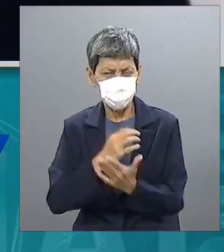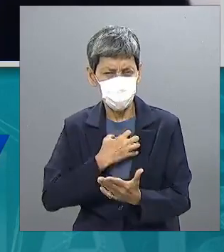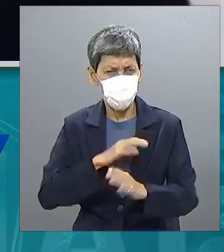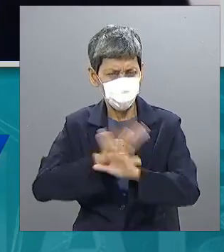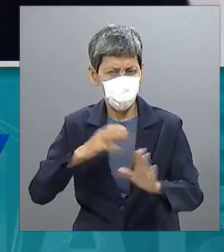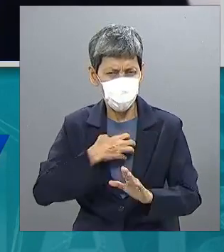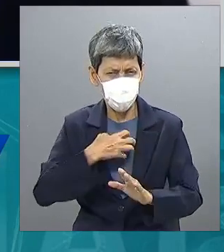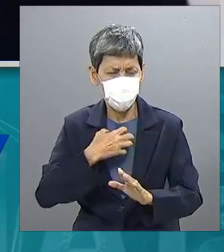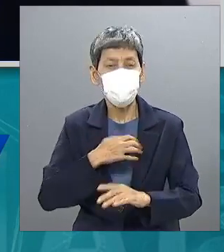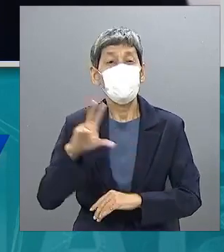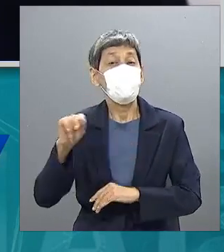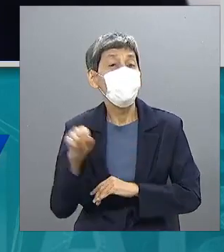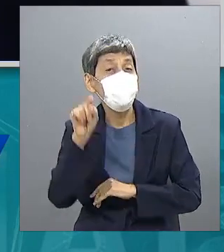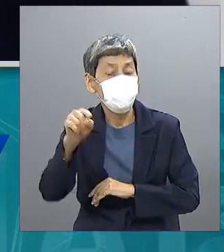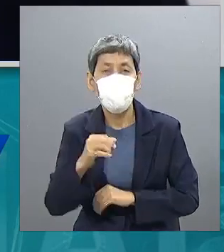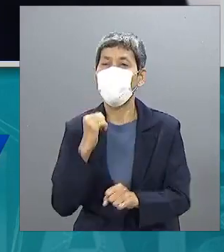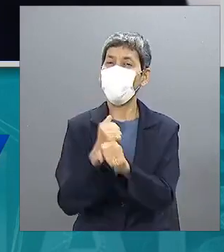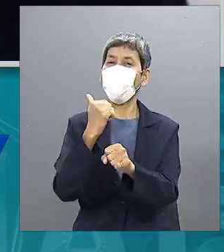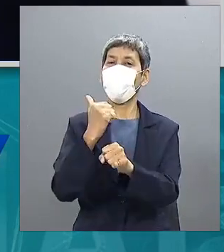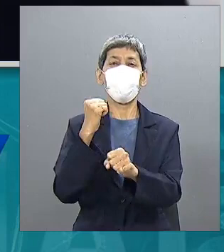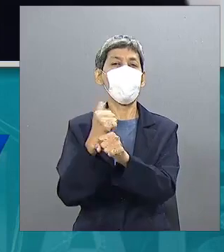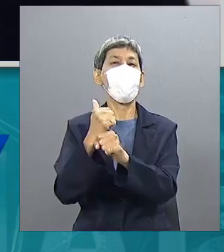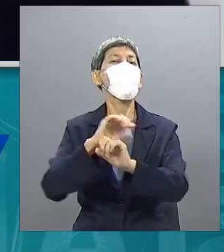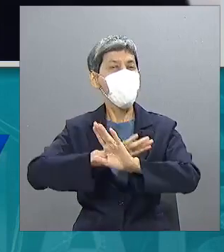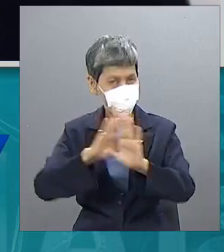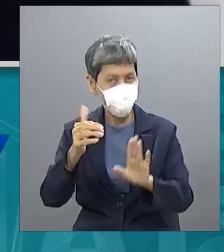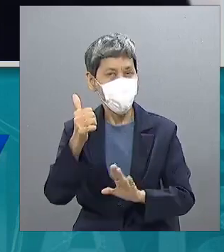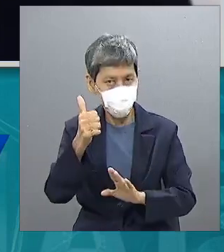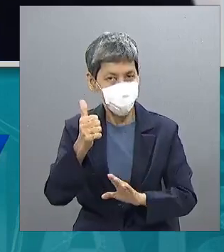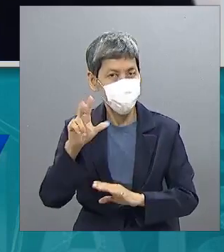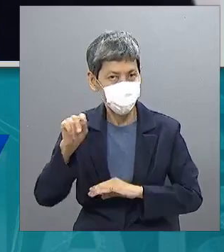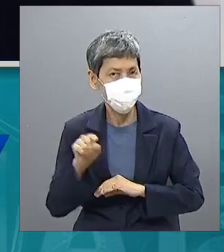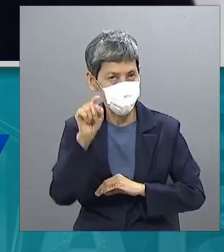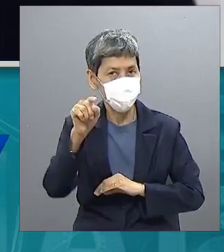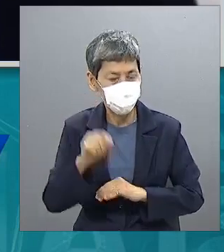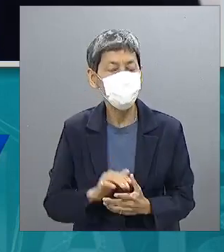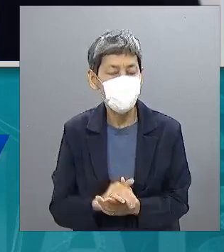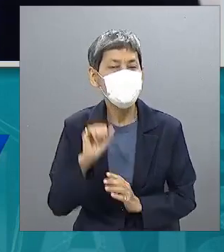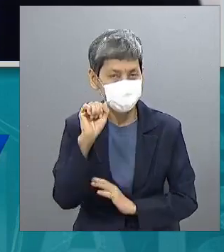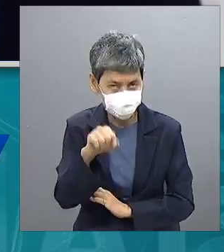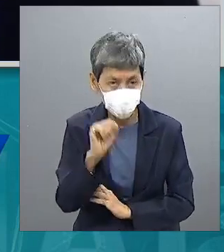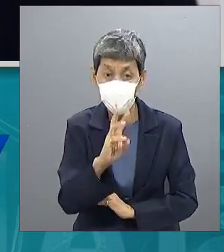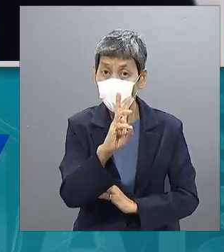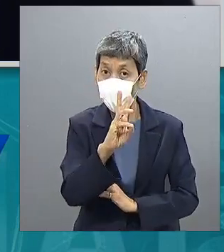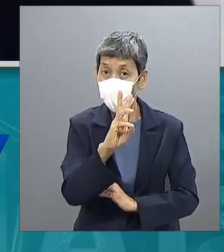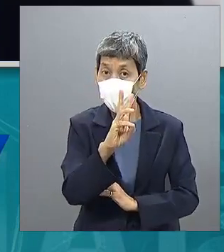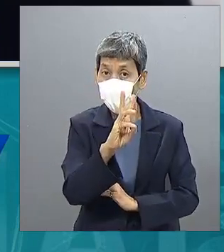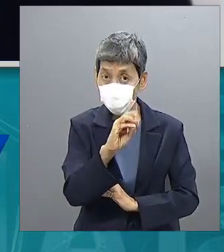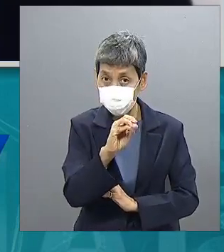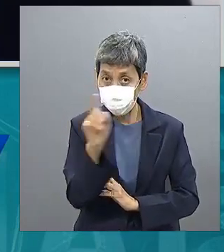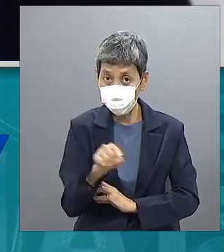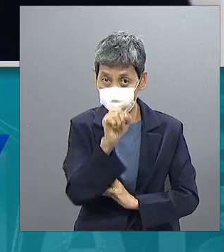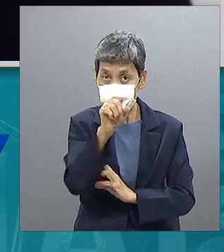แค่ 30เปอร์เซ็นต์ที่สามารถเข้าถึงบริการในการเลิกสูบบุหรี่ได้ใช่กับ 60เปอร์เซ็นต์ครับ 60เปอร์เซ็นต์ที่เอ่อ